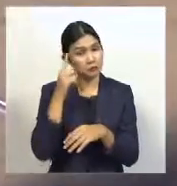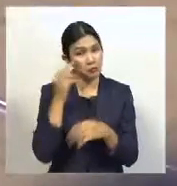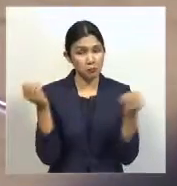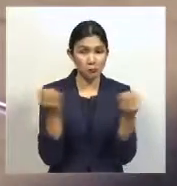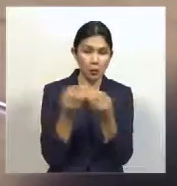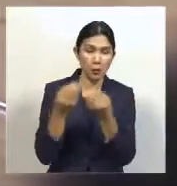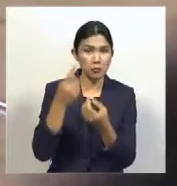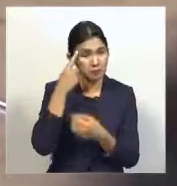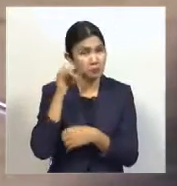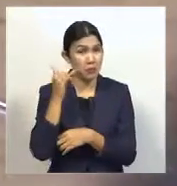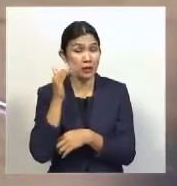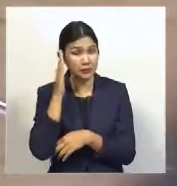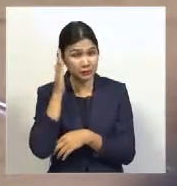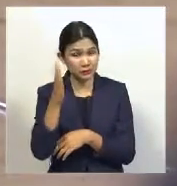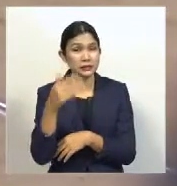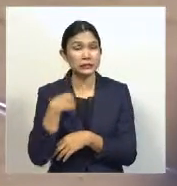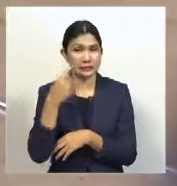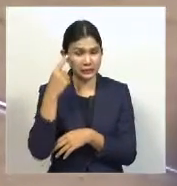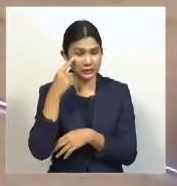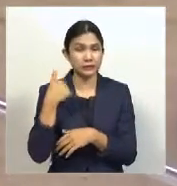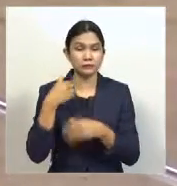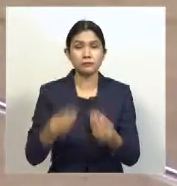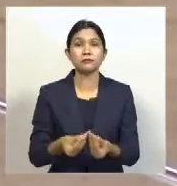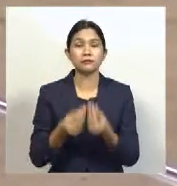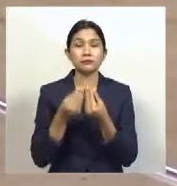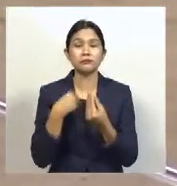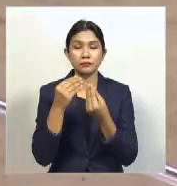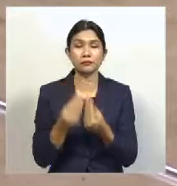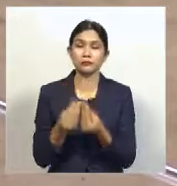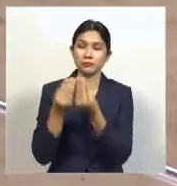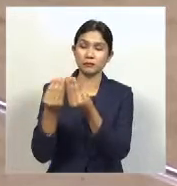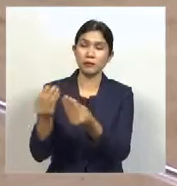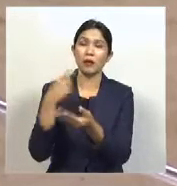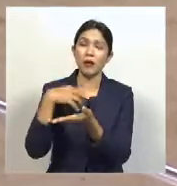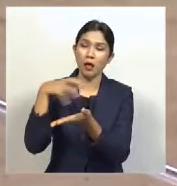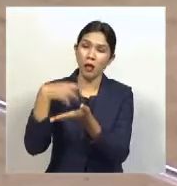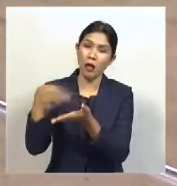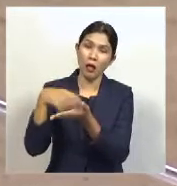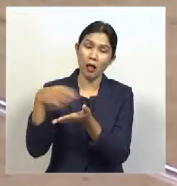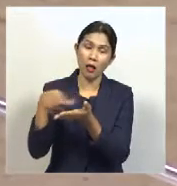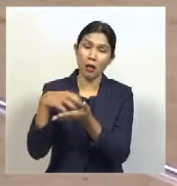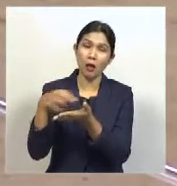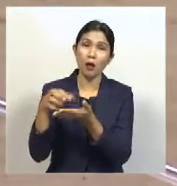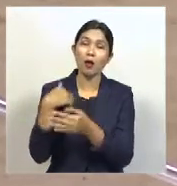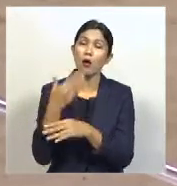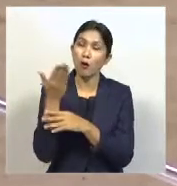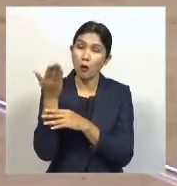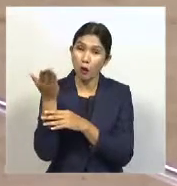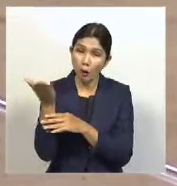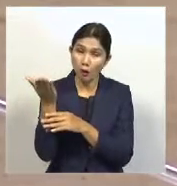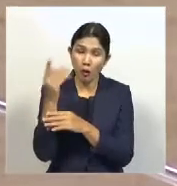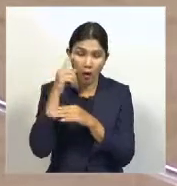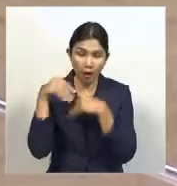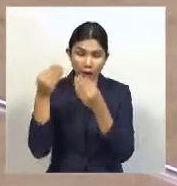หรือไม่ก็ยังไม่แน่ใจจึงได้นำความกราบบังคมทูลพระกรุณาทรงทราบฝ่าละอองธุลีพระบาทขอพระประธานพระบรมราช